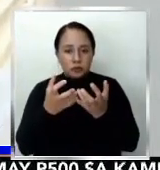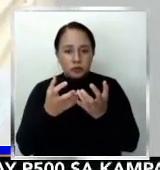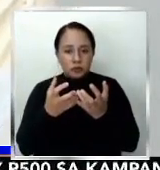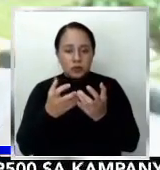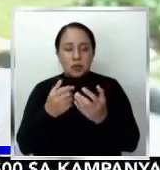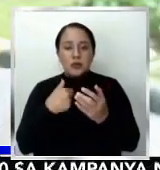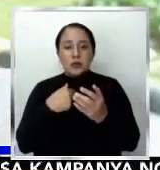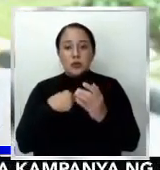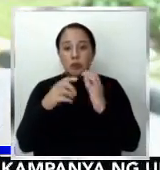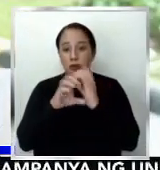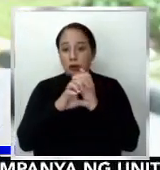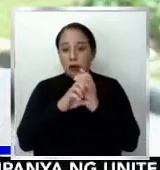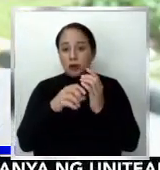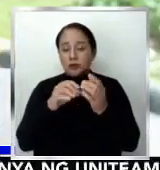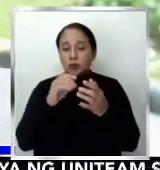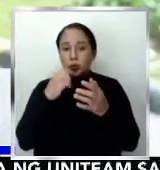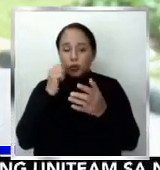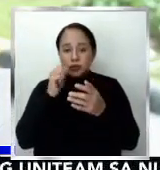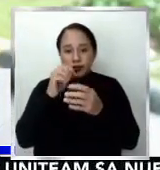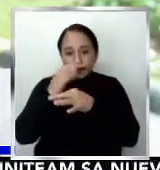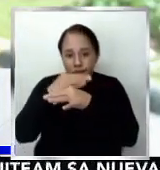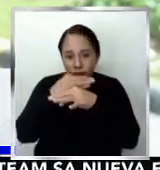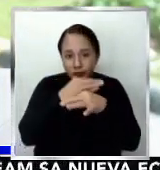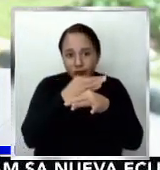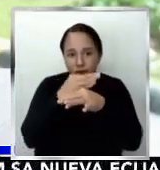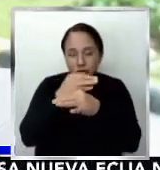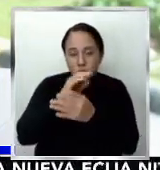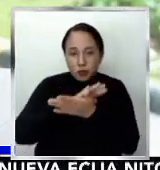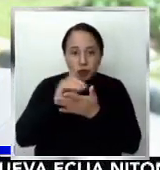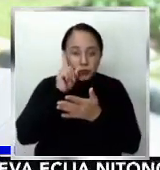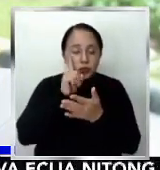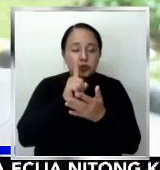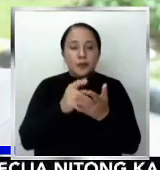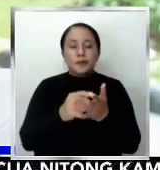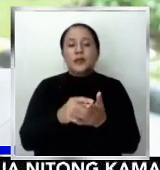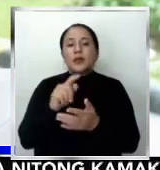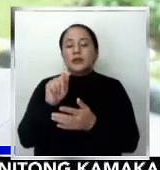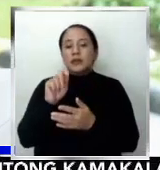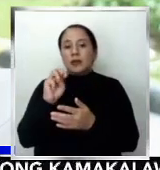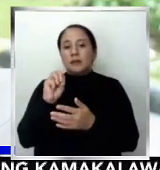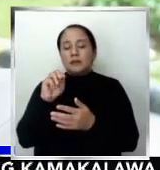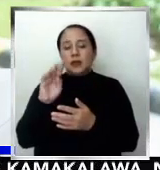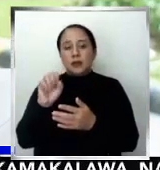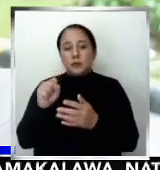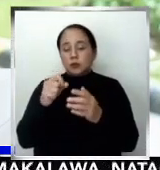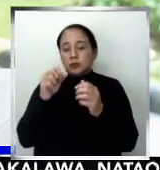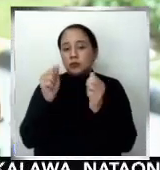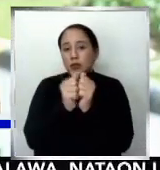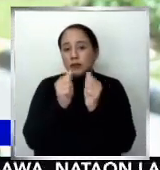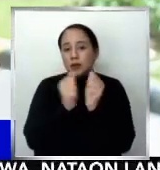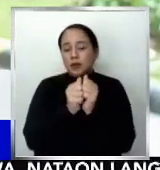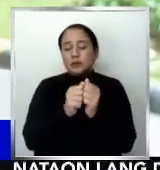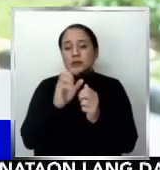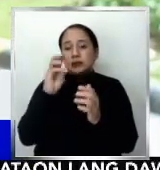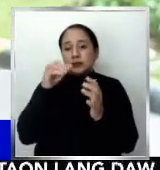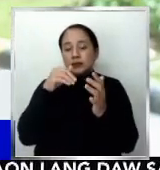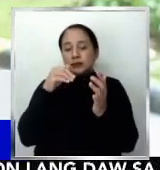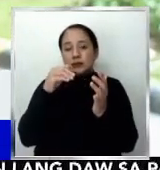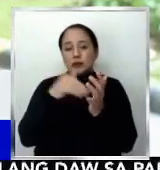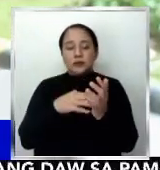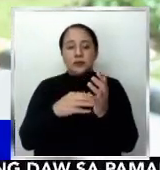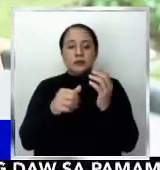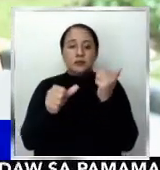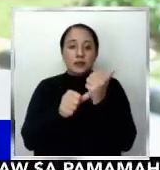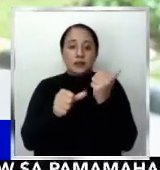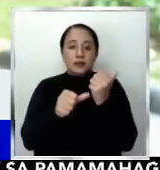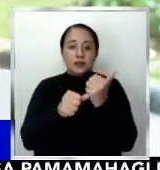mga sasakyan. Kasama ang mga TNVS sa mabibigyan ng 6,500 pesos na fuel subsidy galing sa